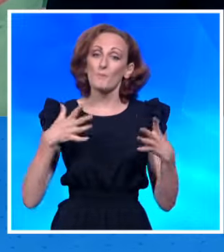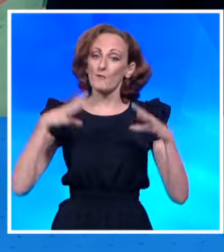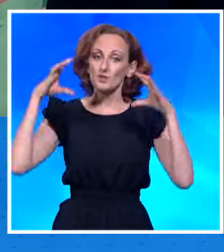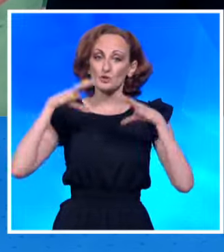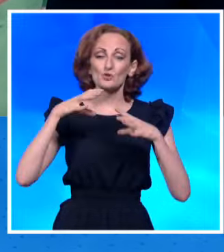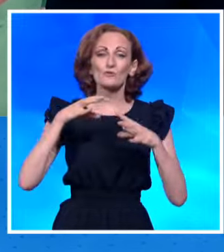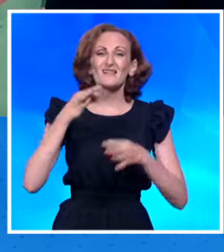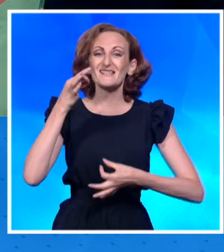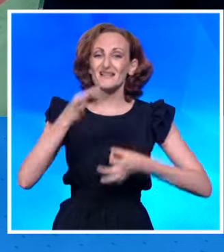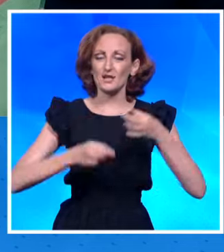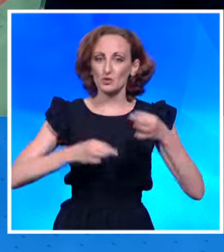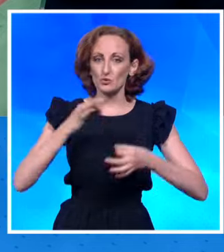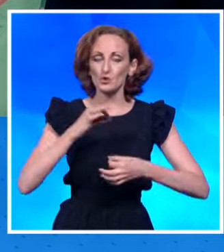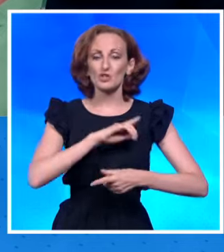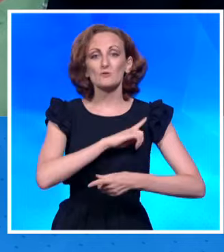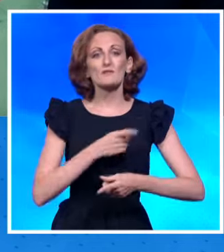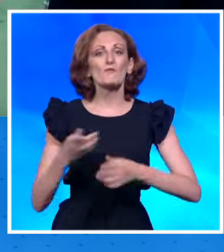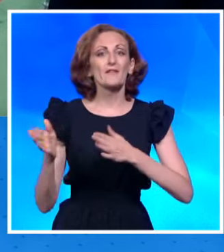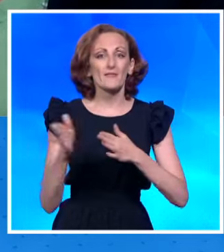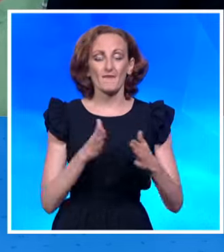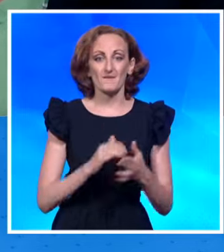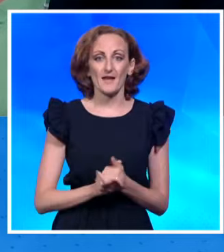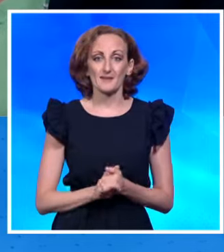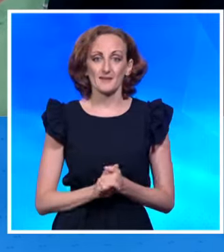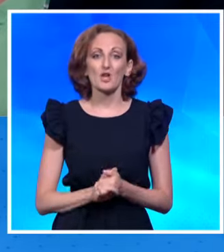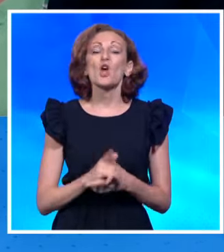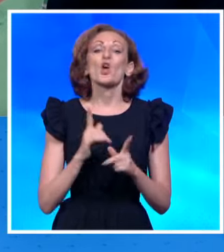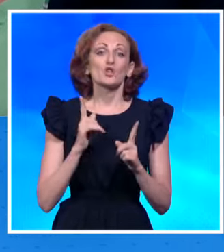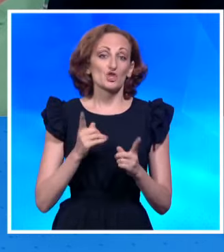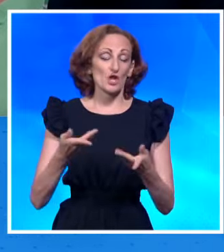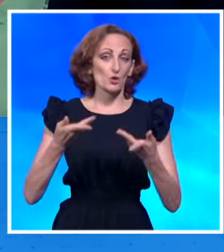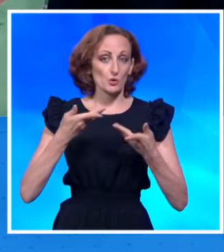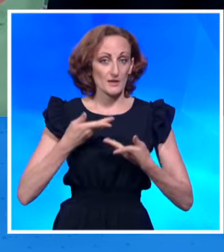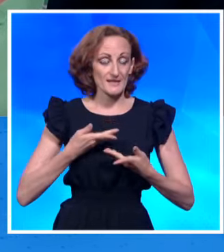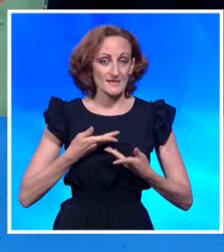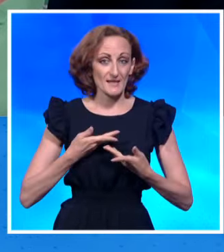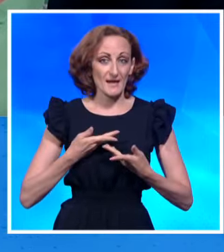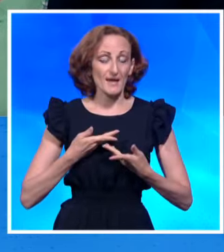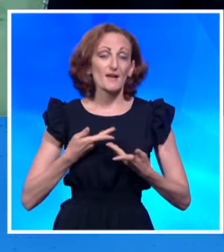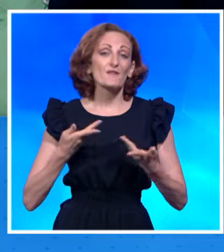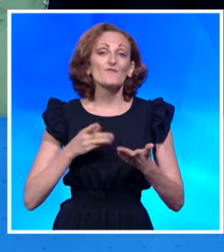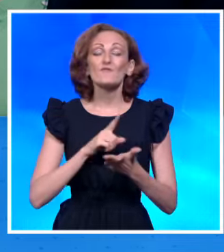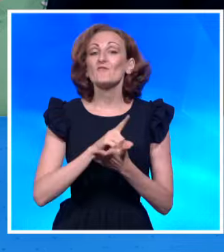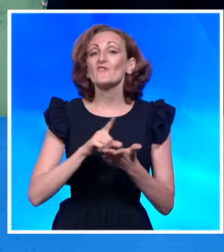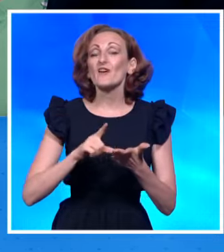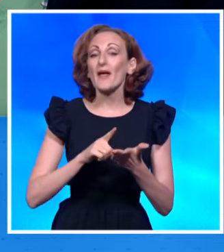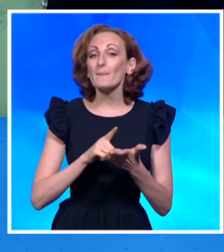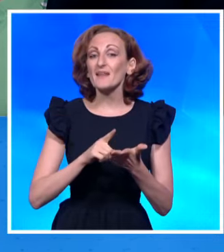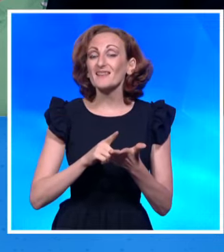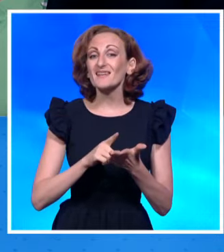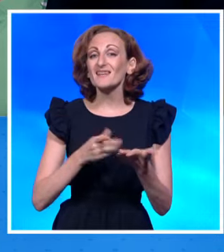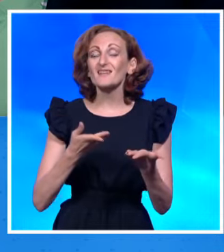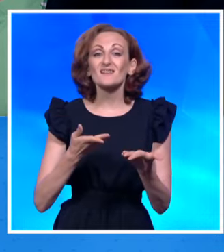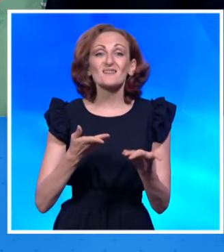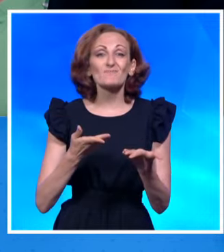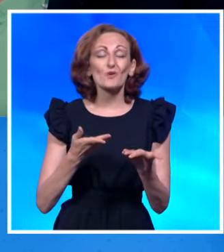има градушки и временно усилване на вятъра. Тоест ще донесе явления, които не бих